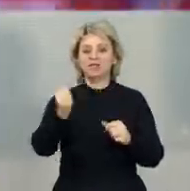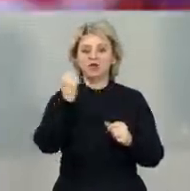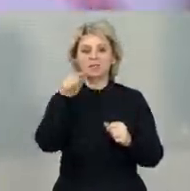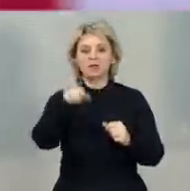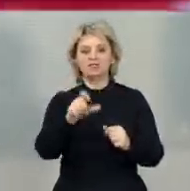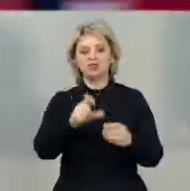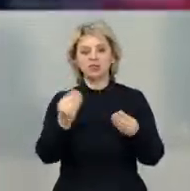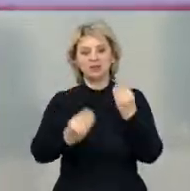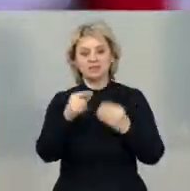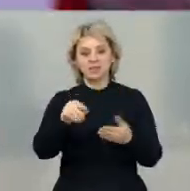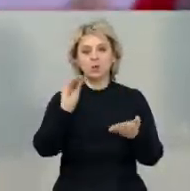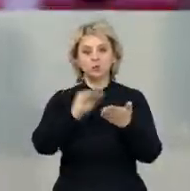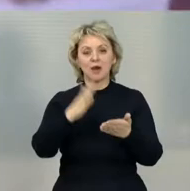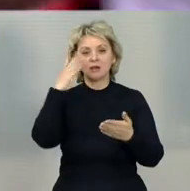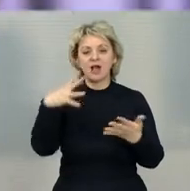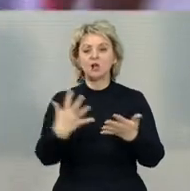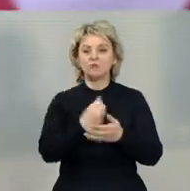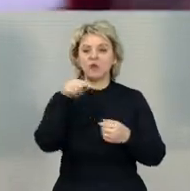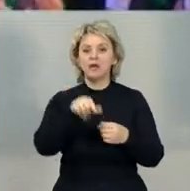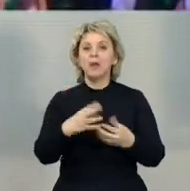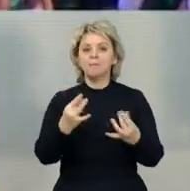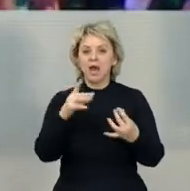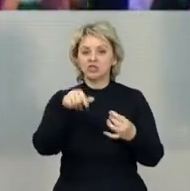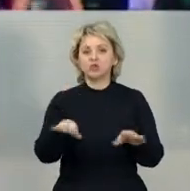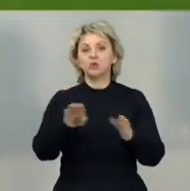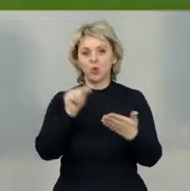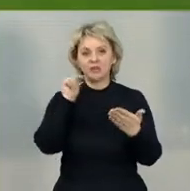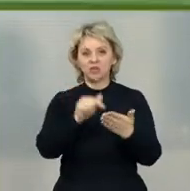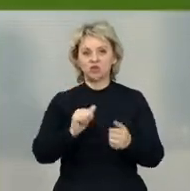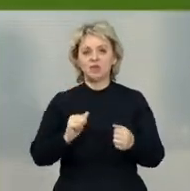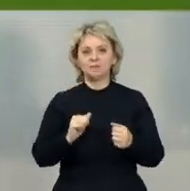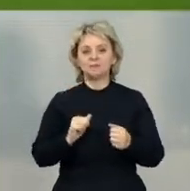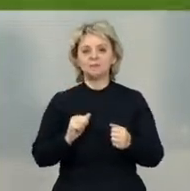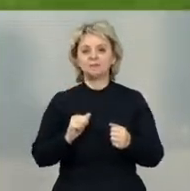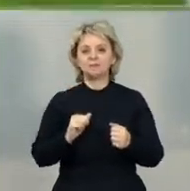его разыграли, и удар головой получился мягче, но точнее.